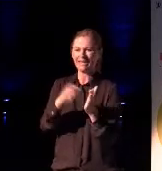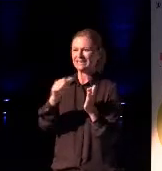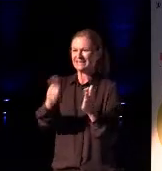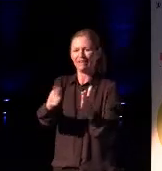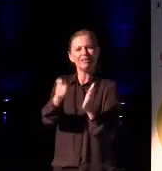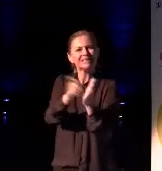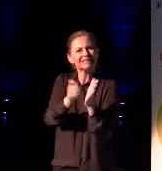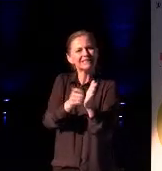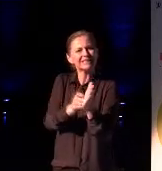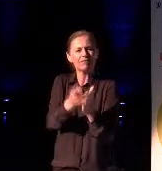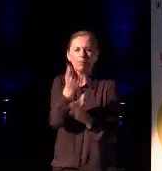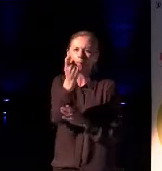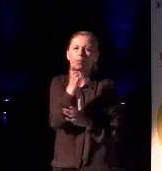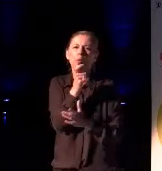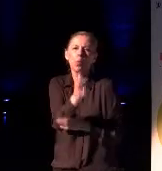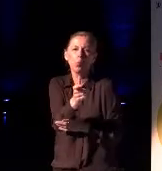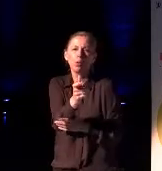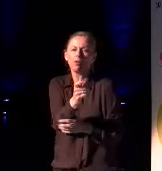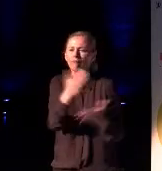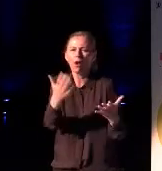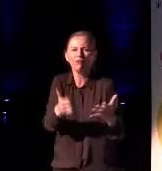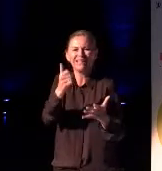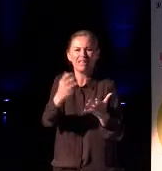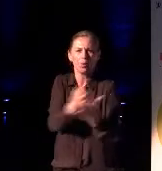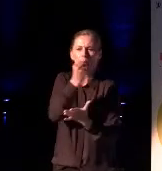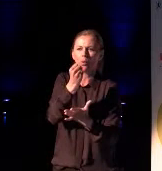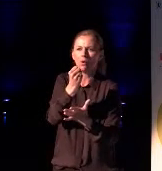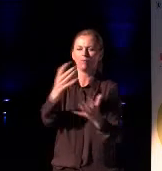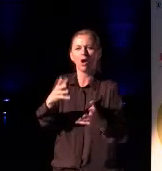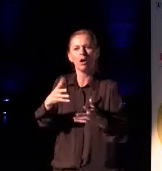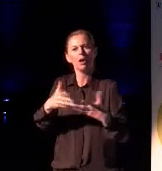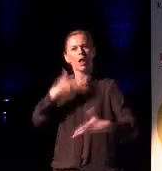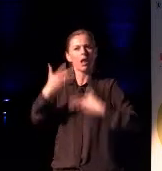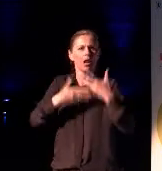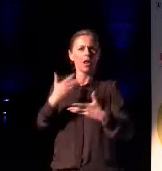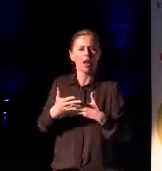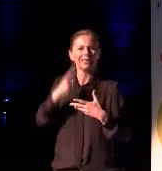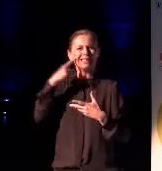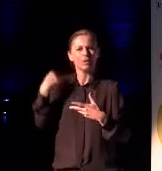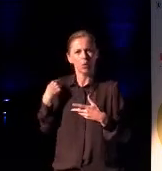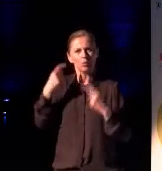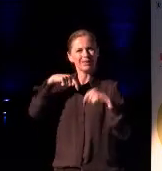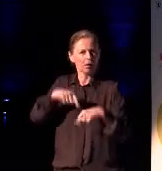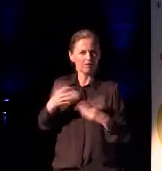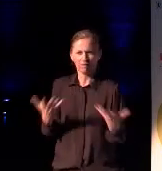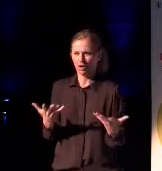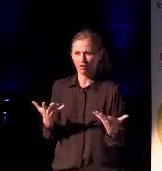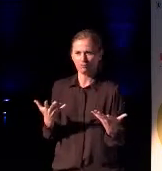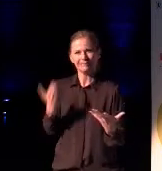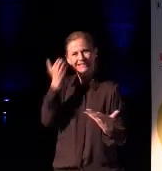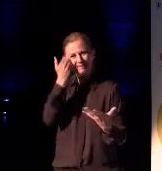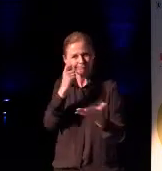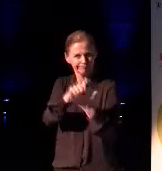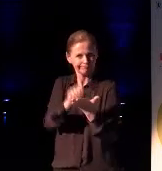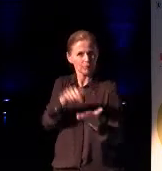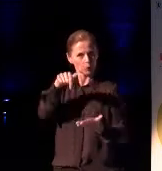Hva er det som har vært viktig eller mest relevant av det du har hørt i de siste 2 dagene, eller halvannen dagen da?